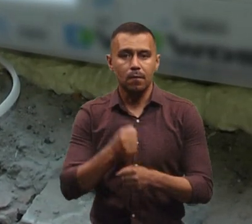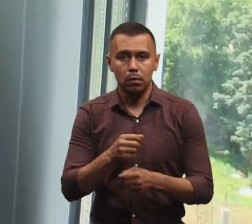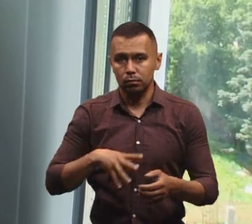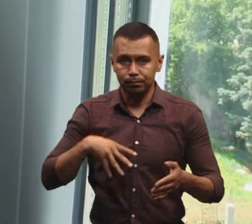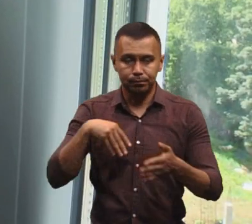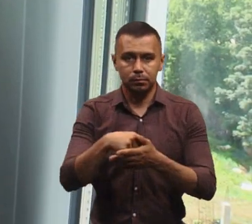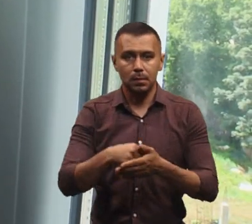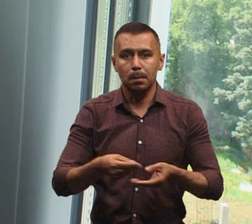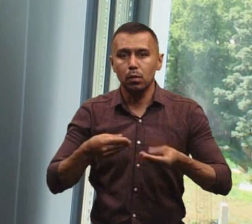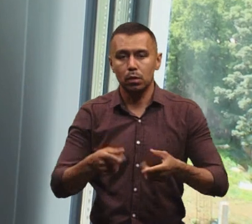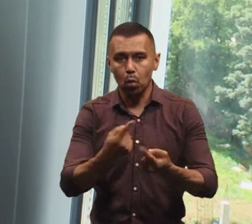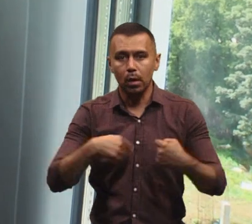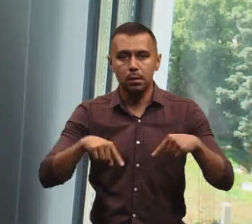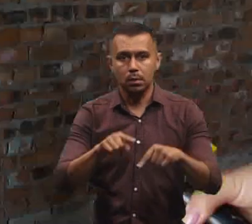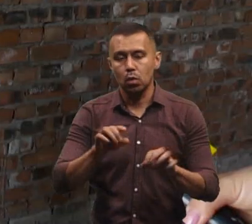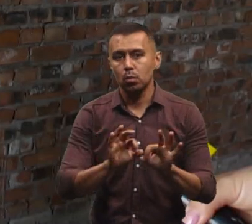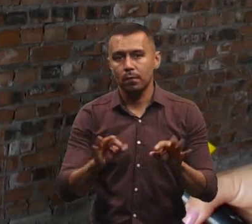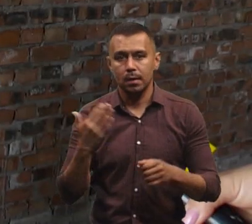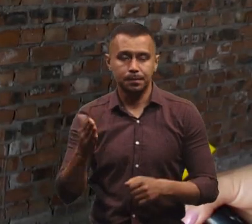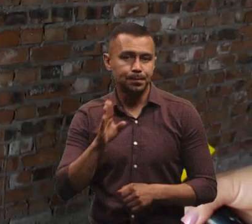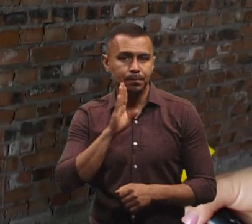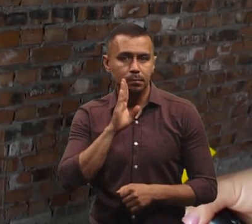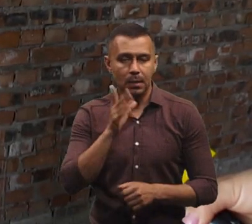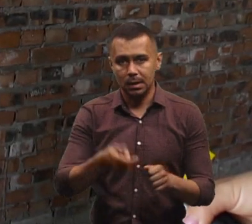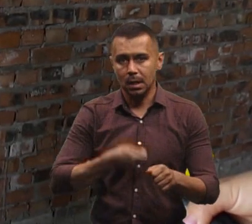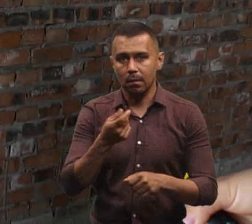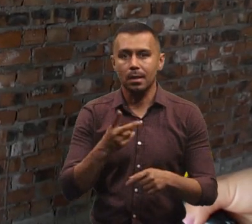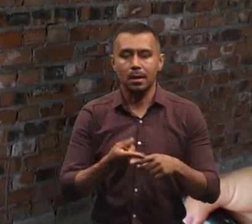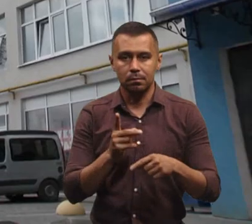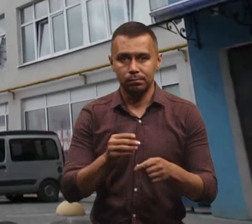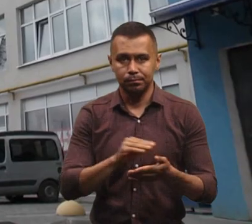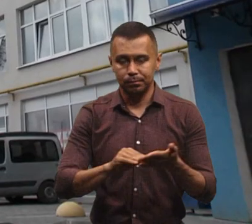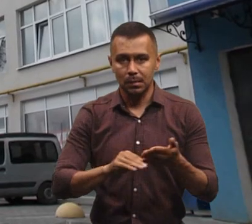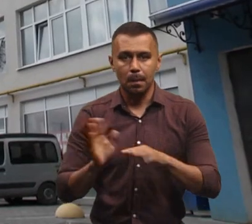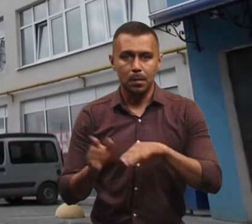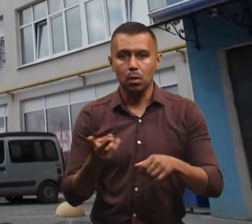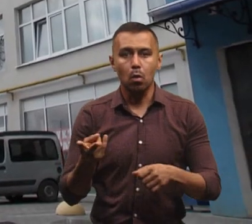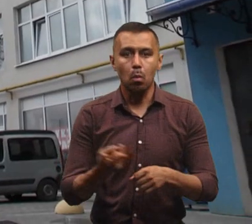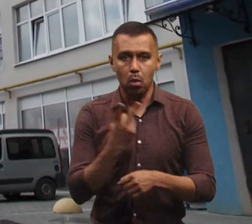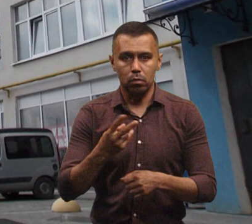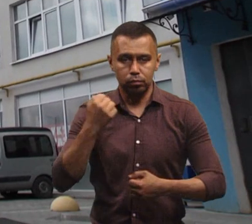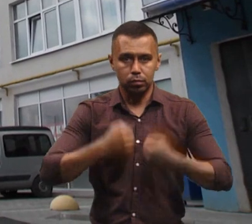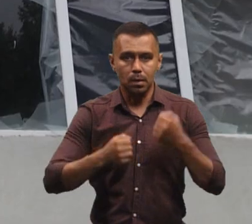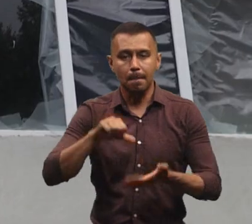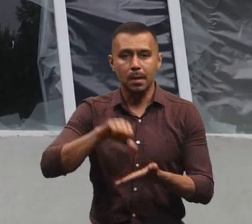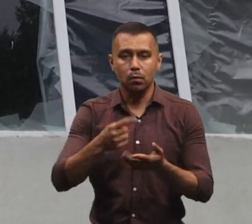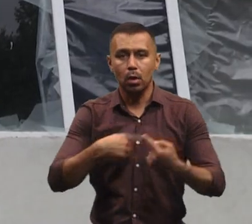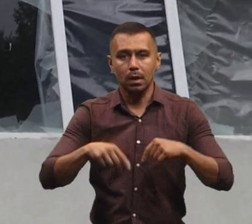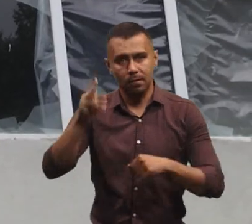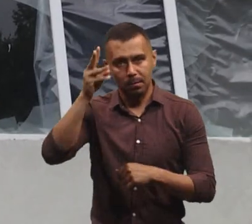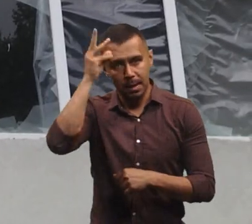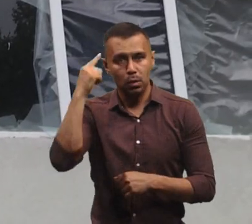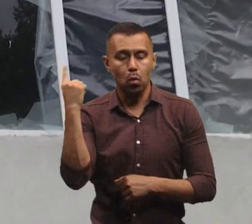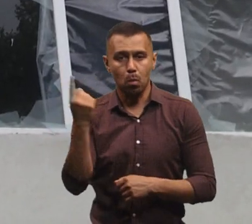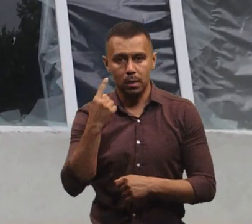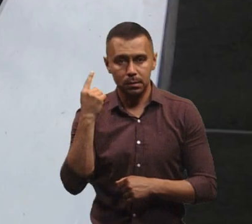кошти благодійної організації, розповідає Катерина. Заявки на це подавали після обох ударів. Представник організації у Хмельницькій області